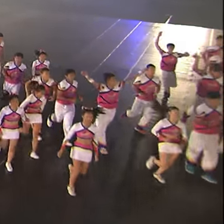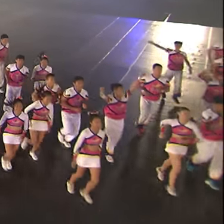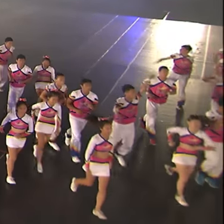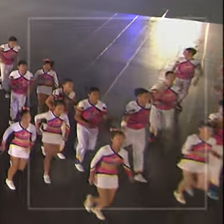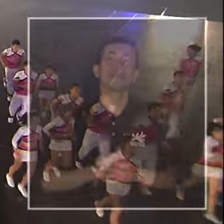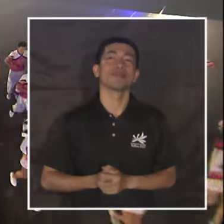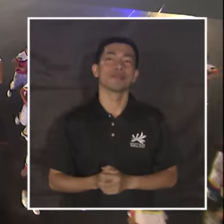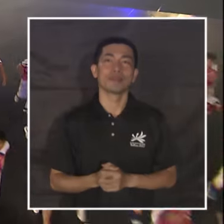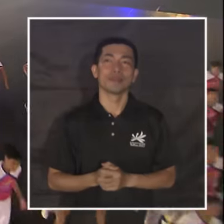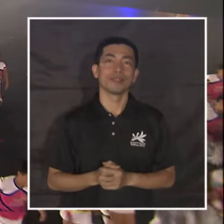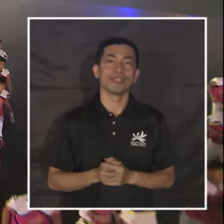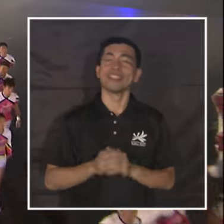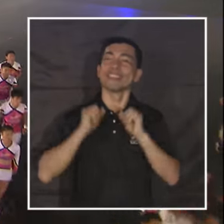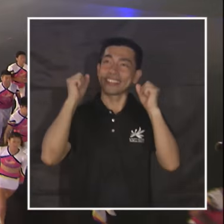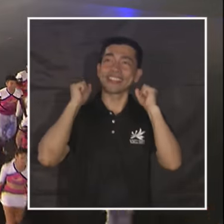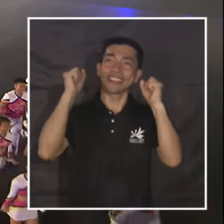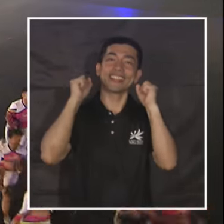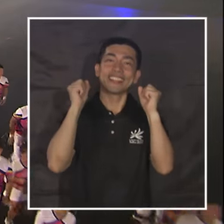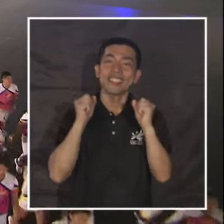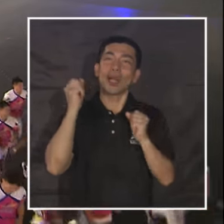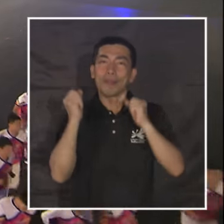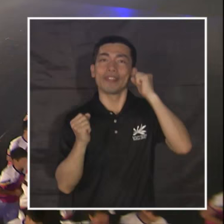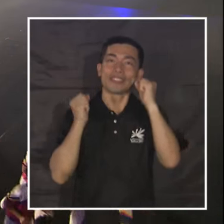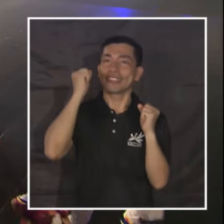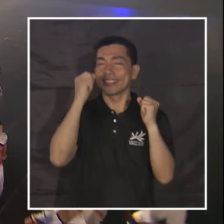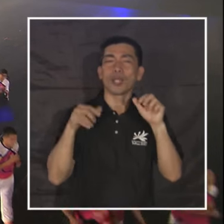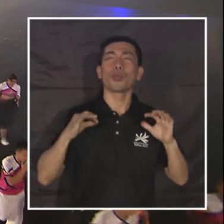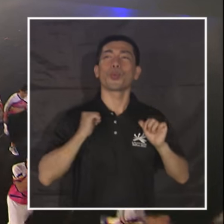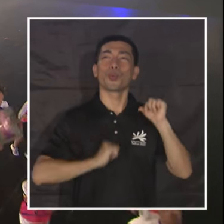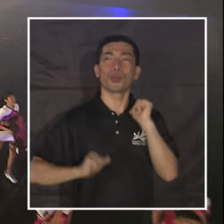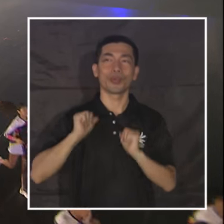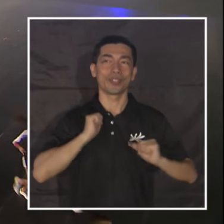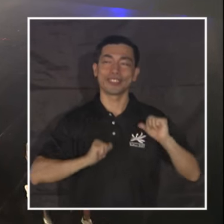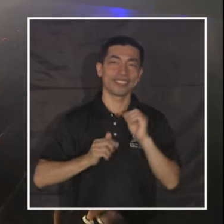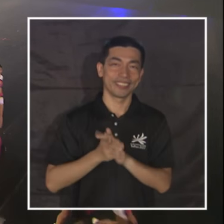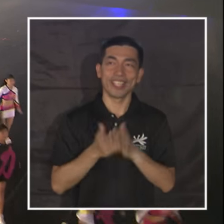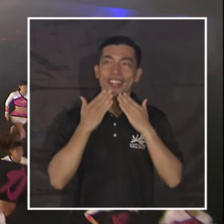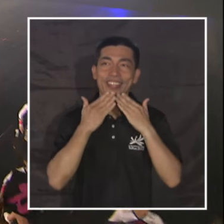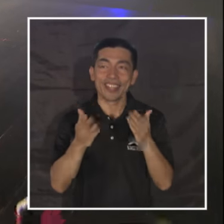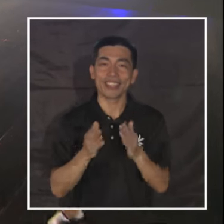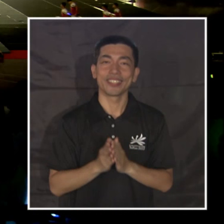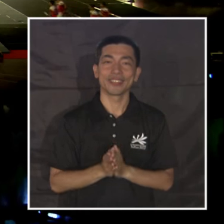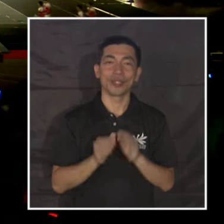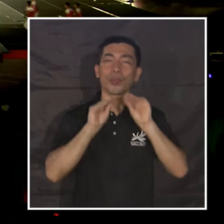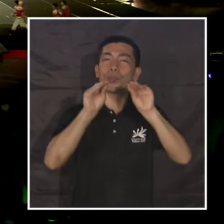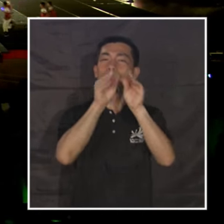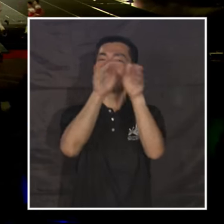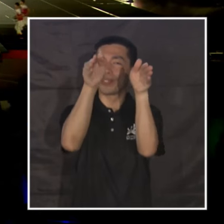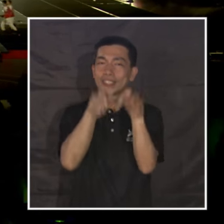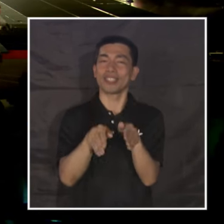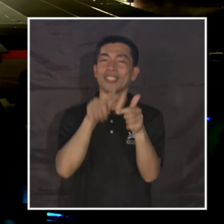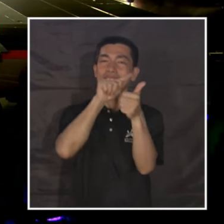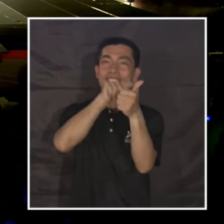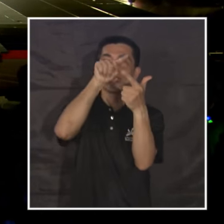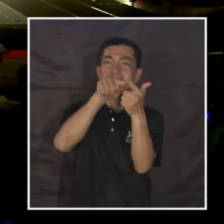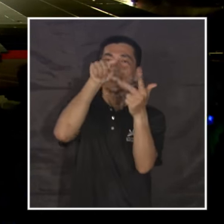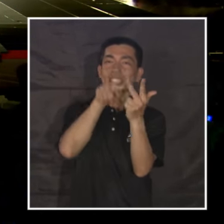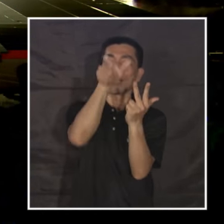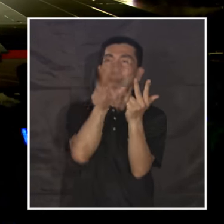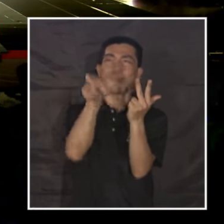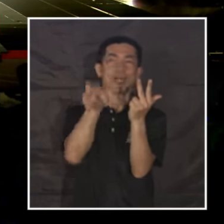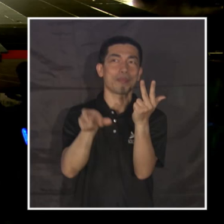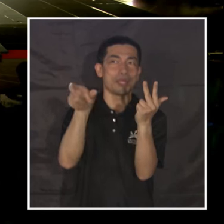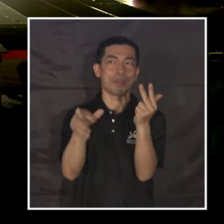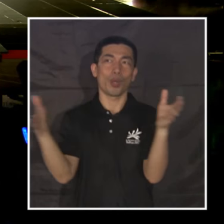啦啦队表演。 Thanks to 新兴 High School, Vanning University and 育达 High School for their extraordinary